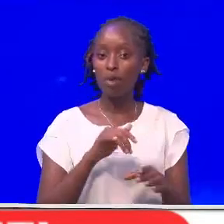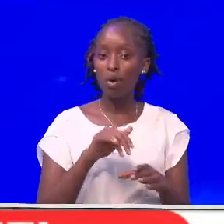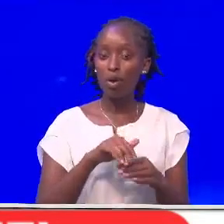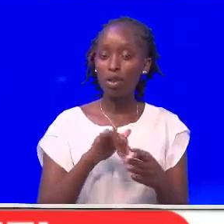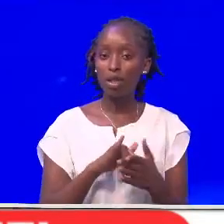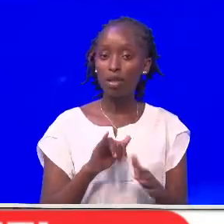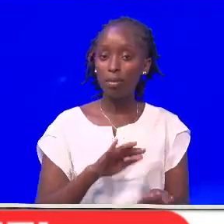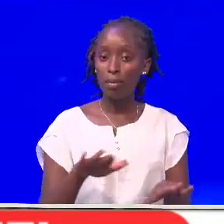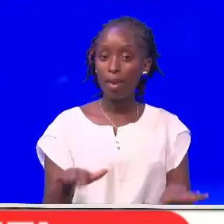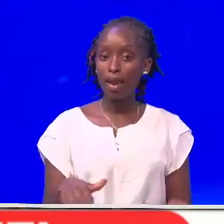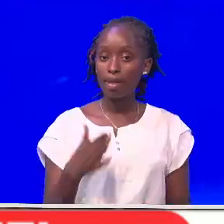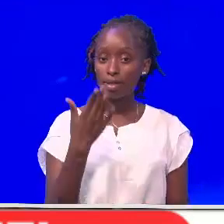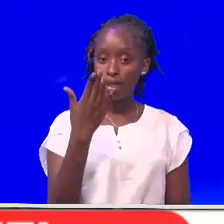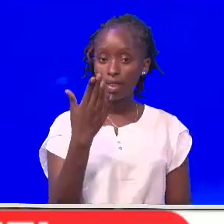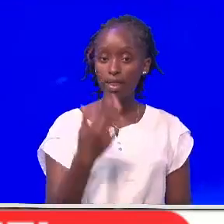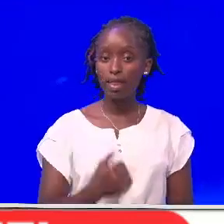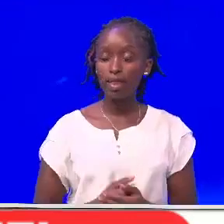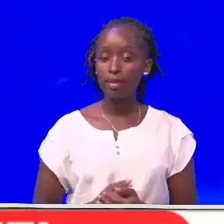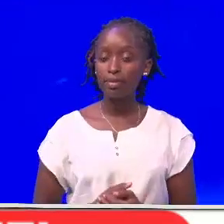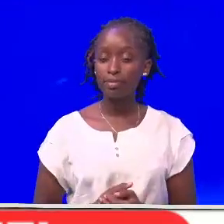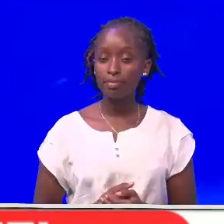nini. Ya kupiga watu.